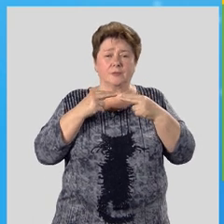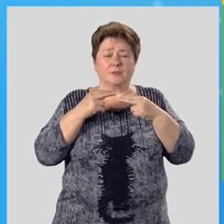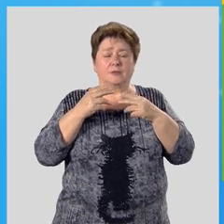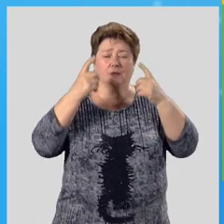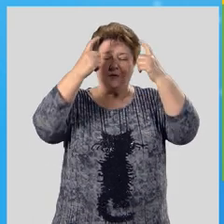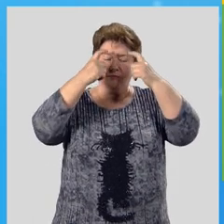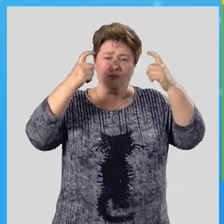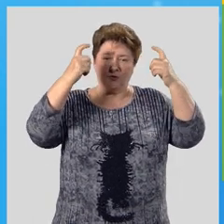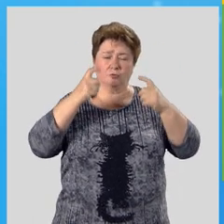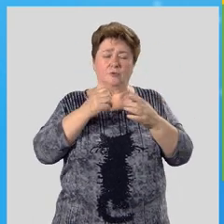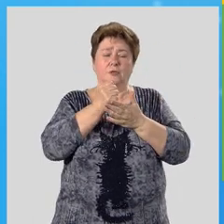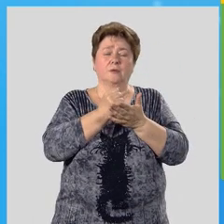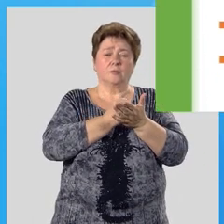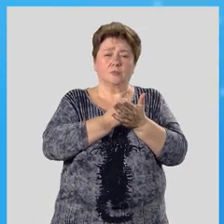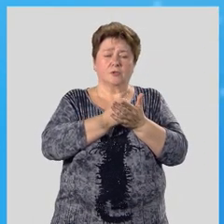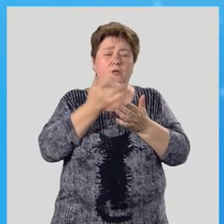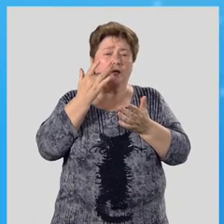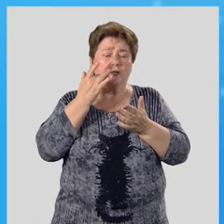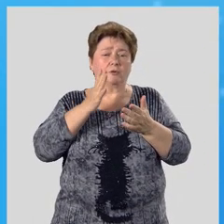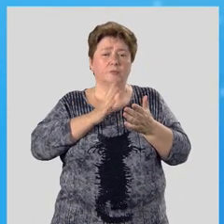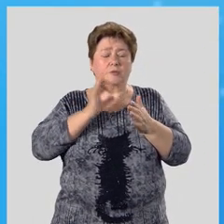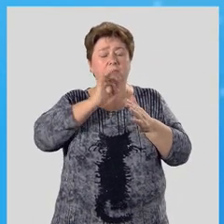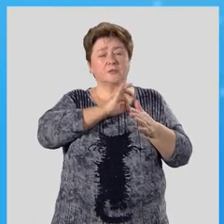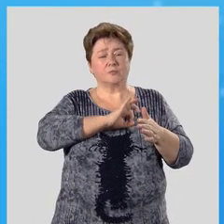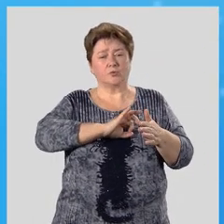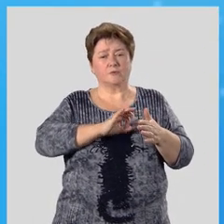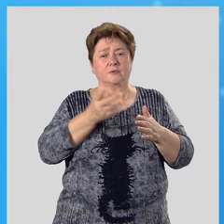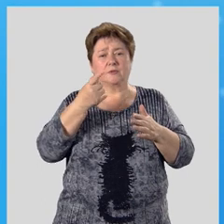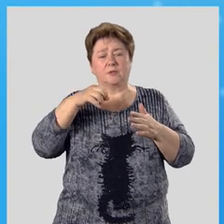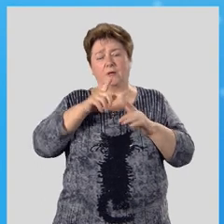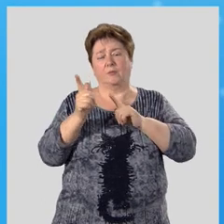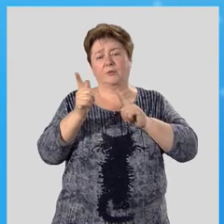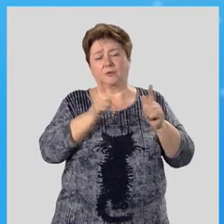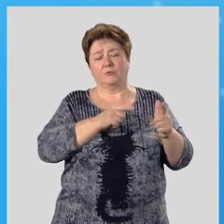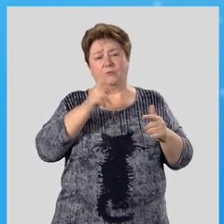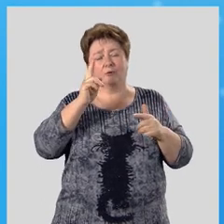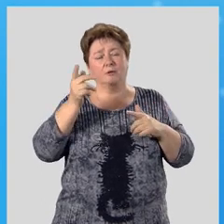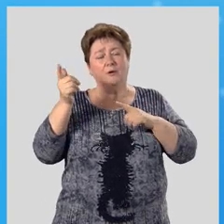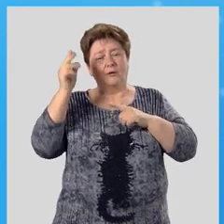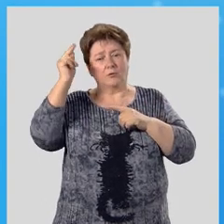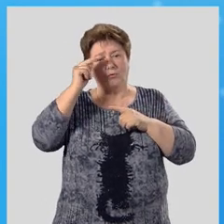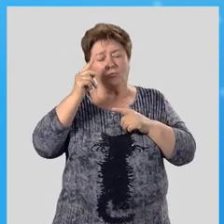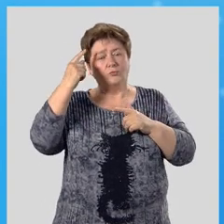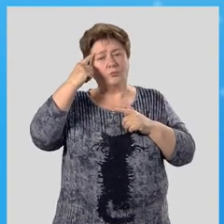на информационные ресурсы, которые были использованы для подготовки к уроку.